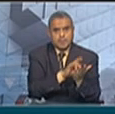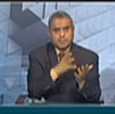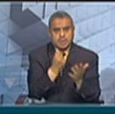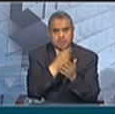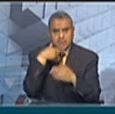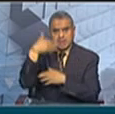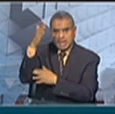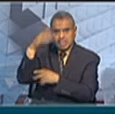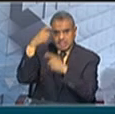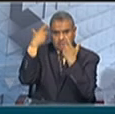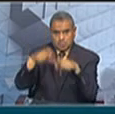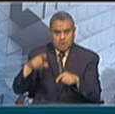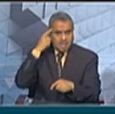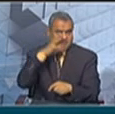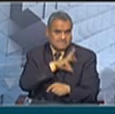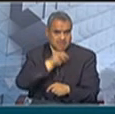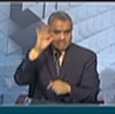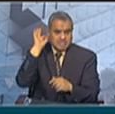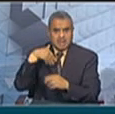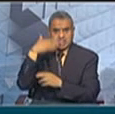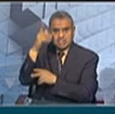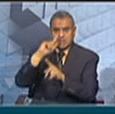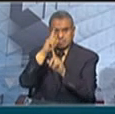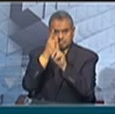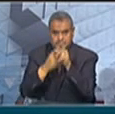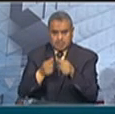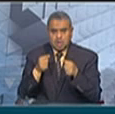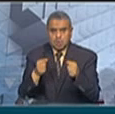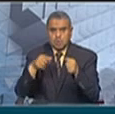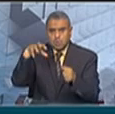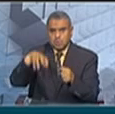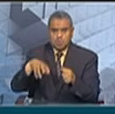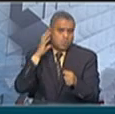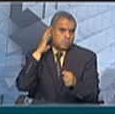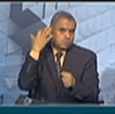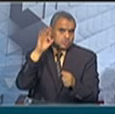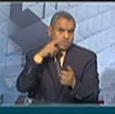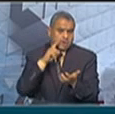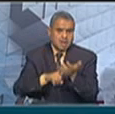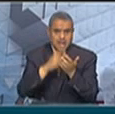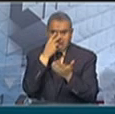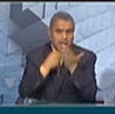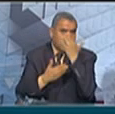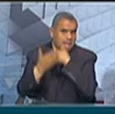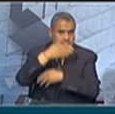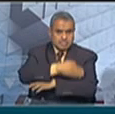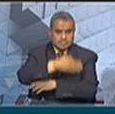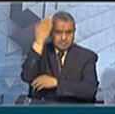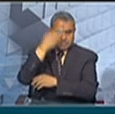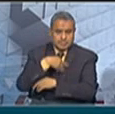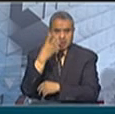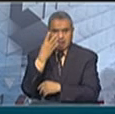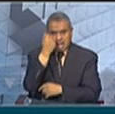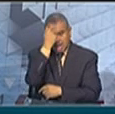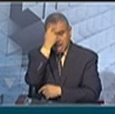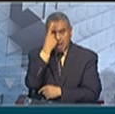الدولة الفلسطينية المستقلة وعاصمتها القدس الشرقية على حدود ما قبل الرابع من يوليو